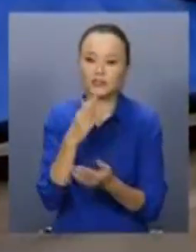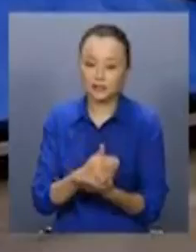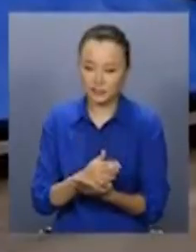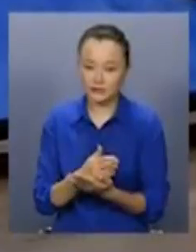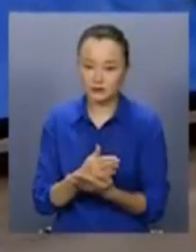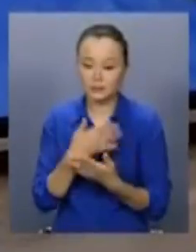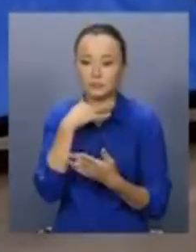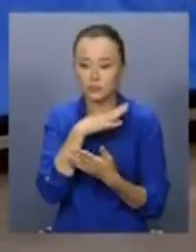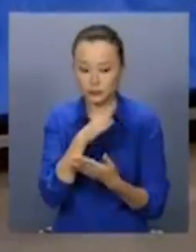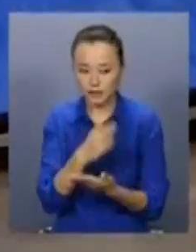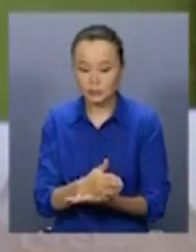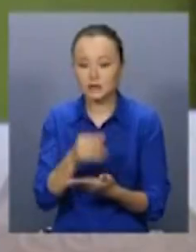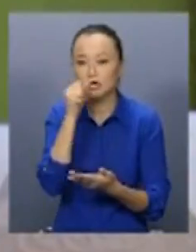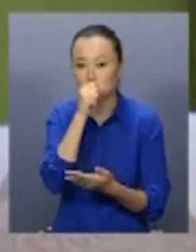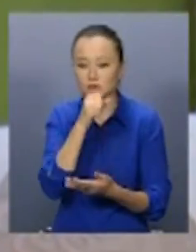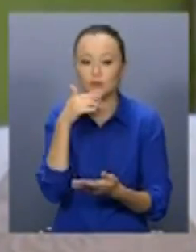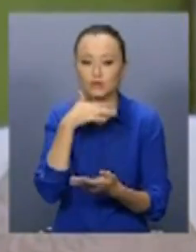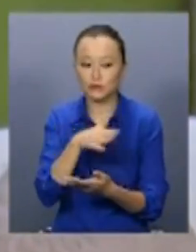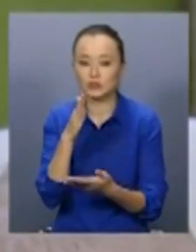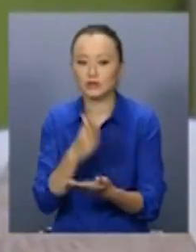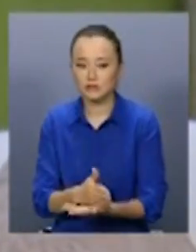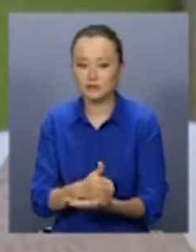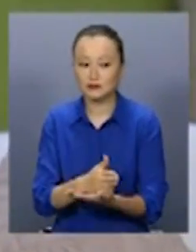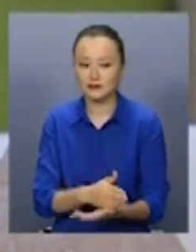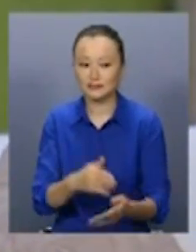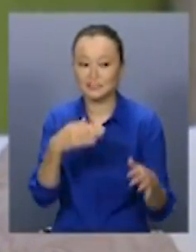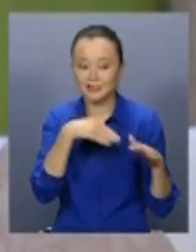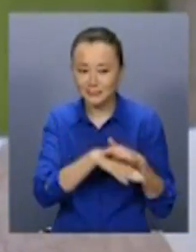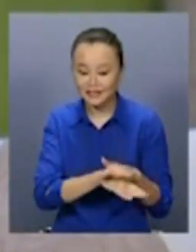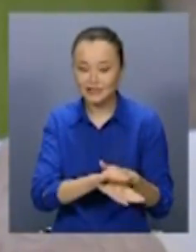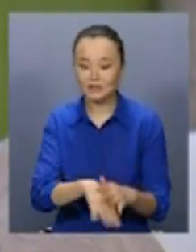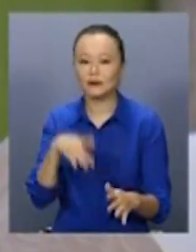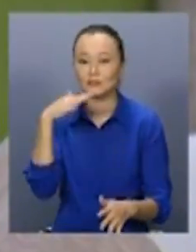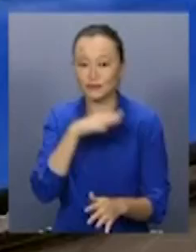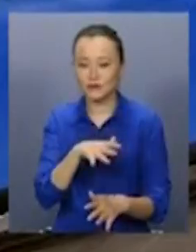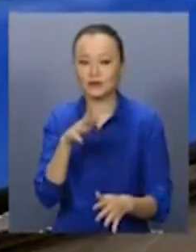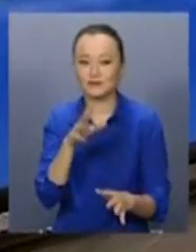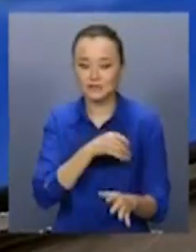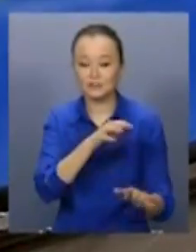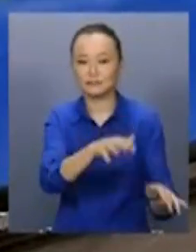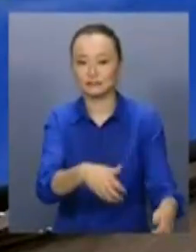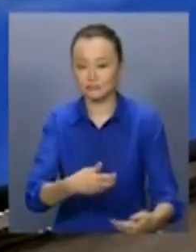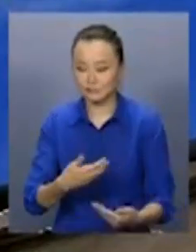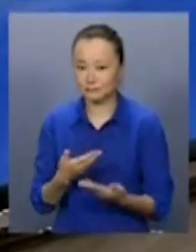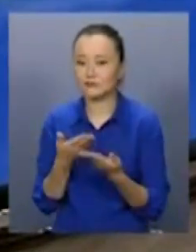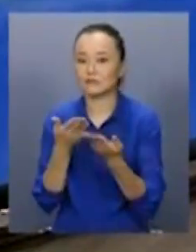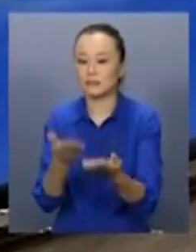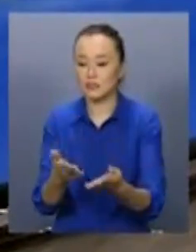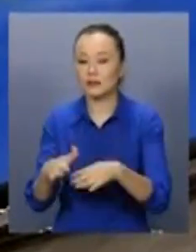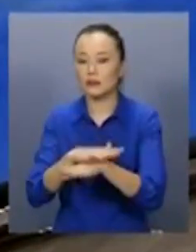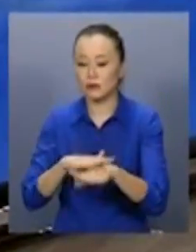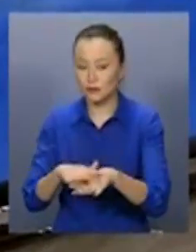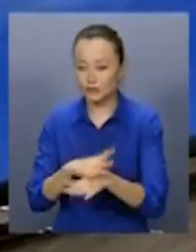негізі. Әндерде көп бар. Сандықта тығылып жатқан біраз. Солардың бәрін шығарып, халыққа жаңағы